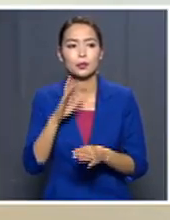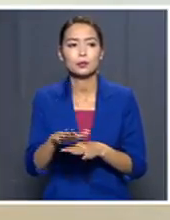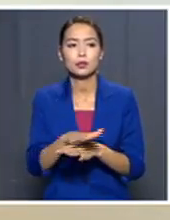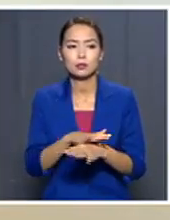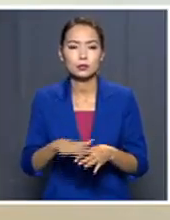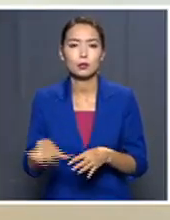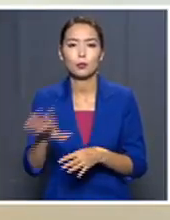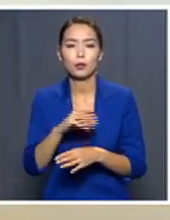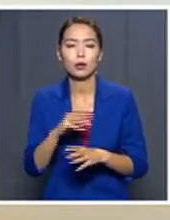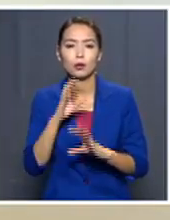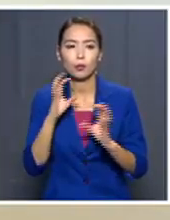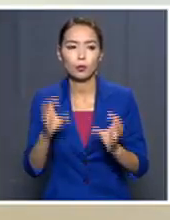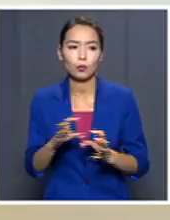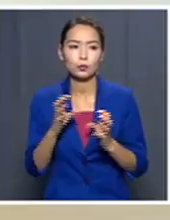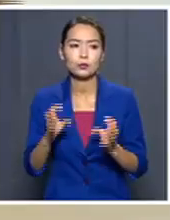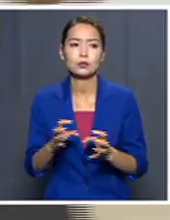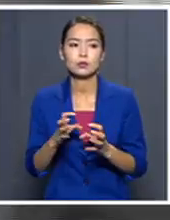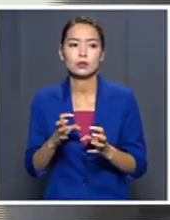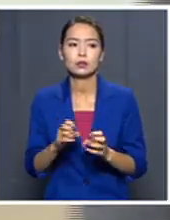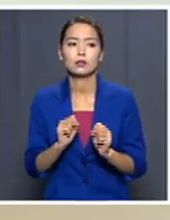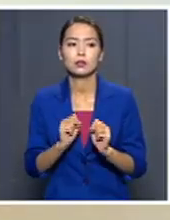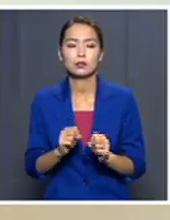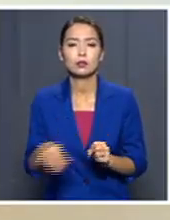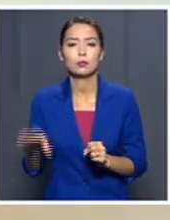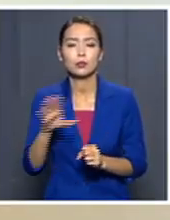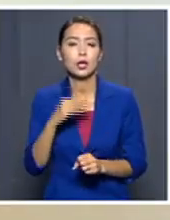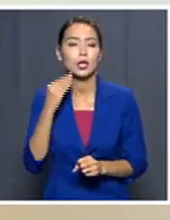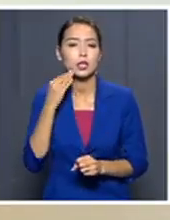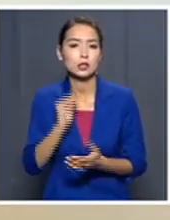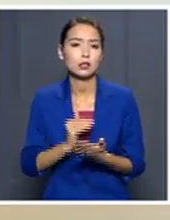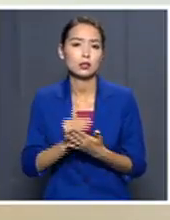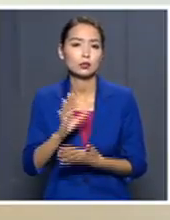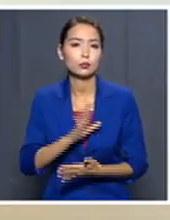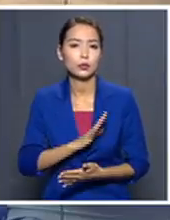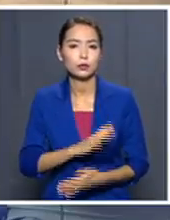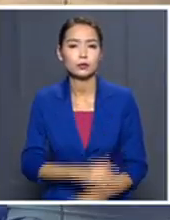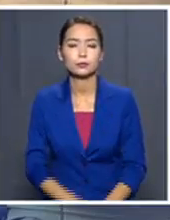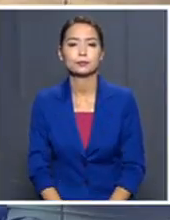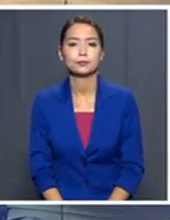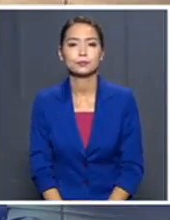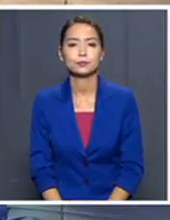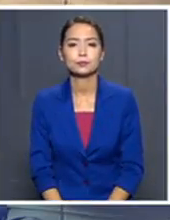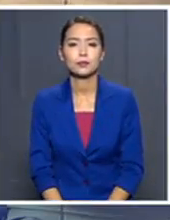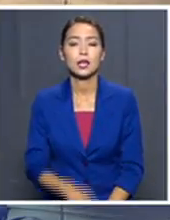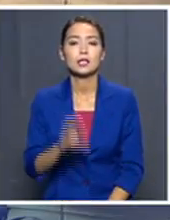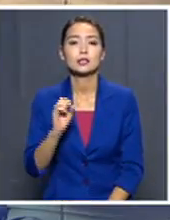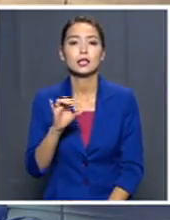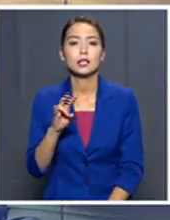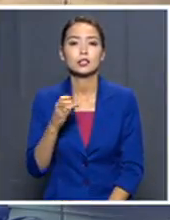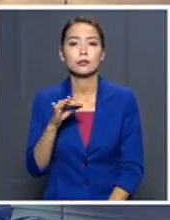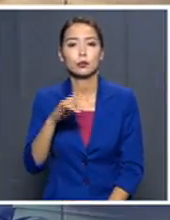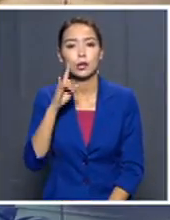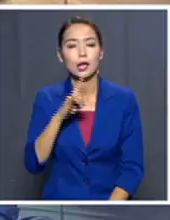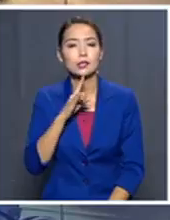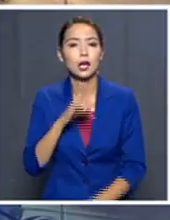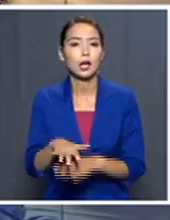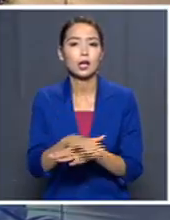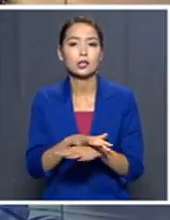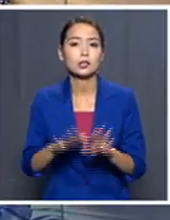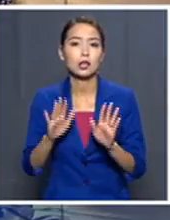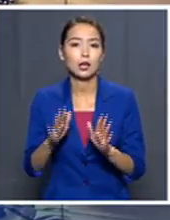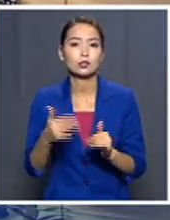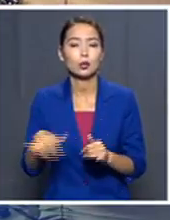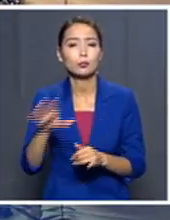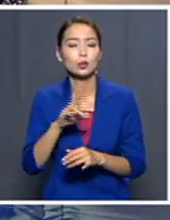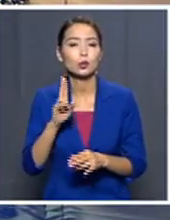мемлекеттілігіміздің қоғамымыздың іргесі болған. Сәкен Сейфуллин қазақ халқының ғана емес, бүкіл